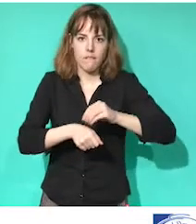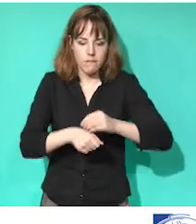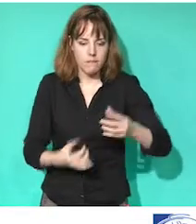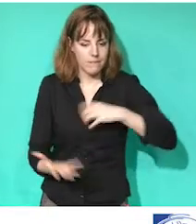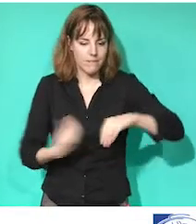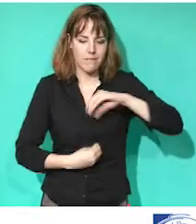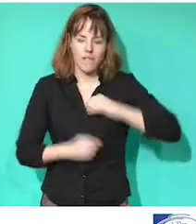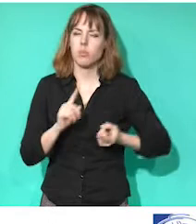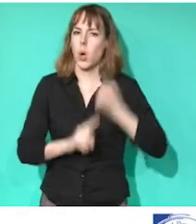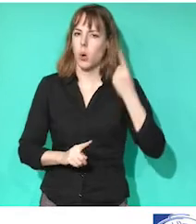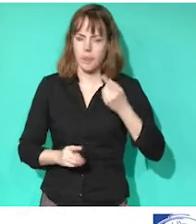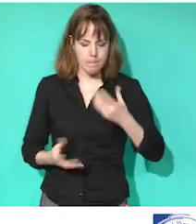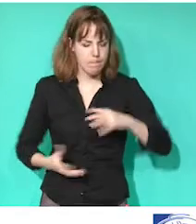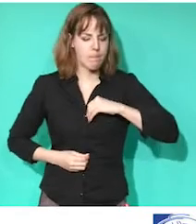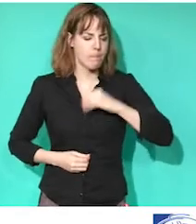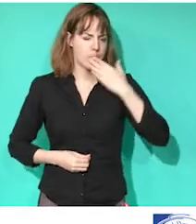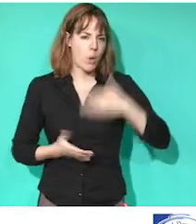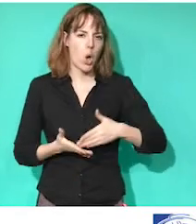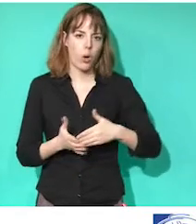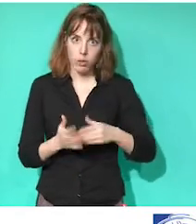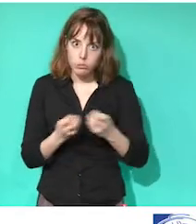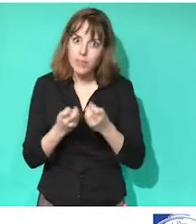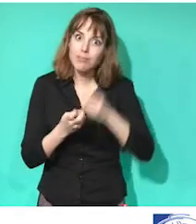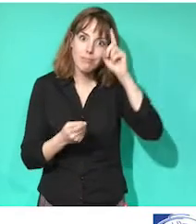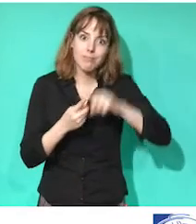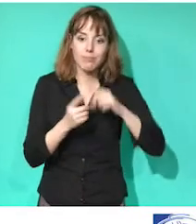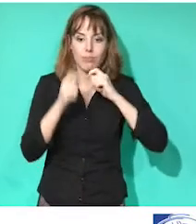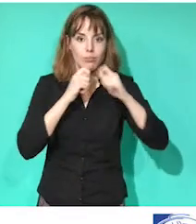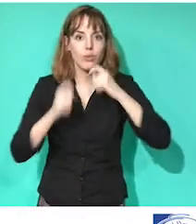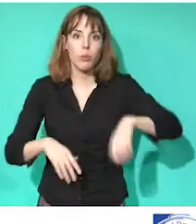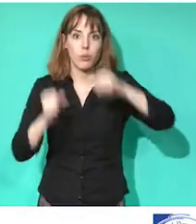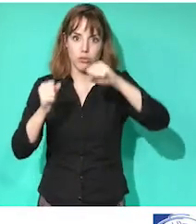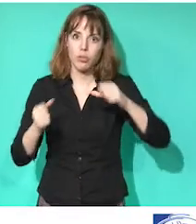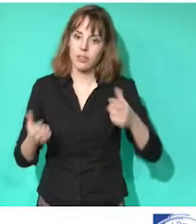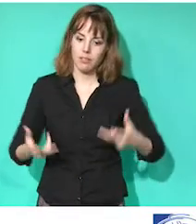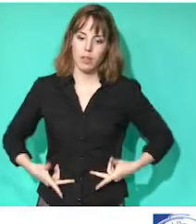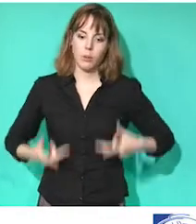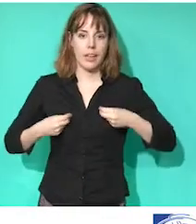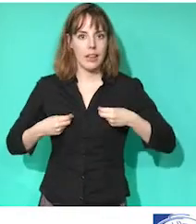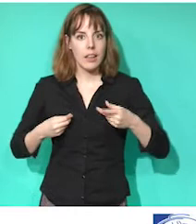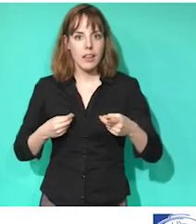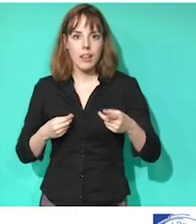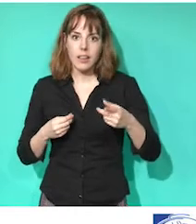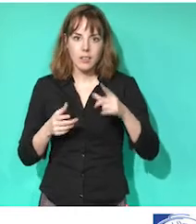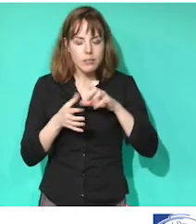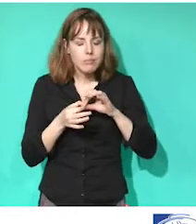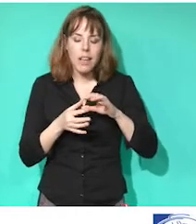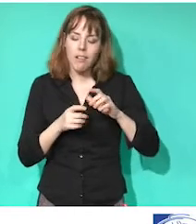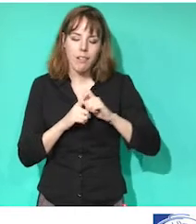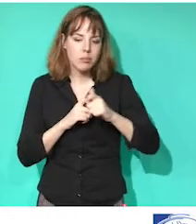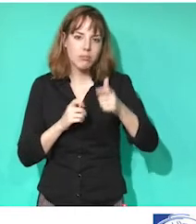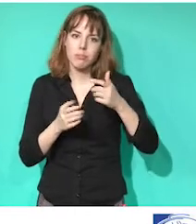se préparer aussi, notamment par exemple pour l'entretien d'embauche, etc. Enfin, absolument. Tous ces ateliers étaient vraiment liés les uns avec les autres.